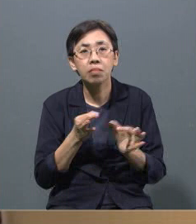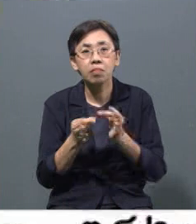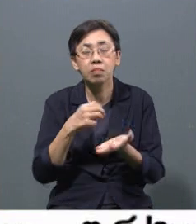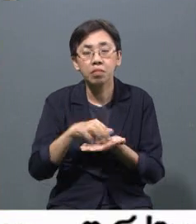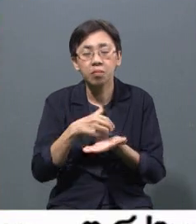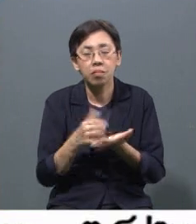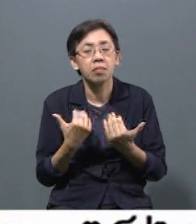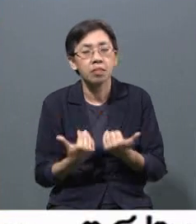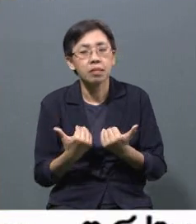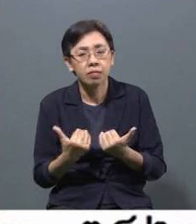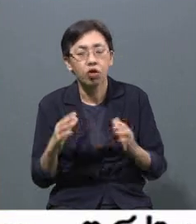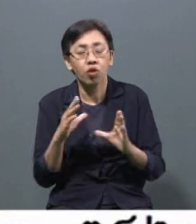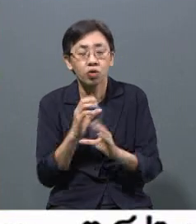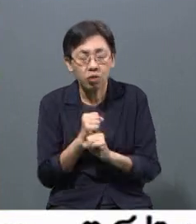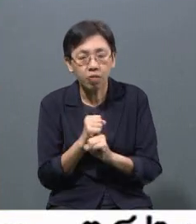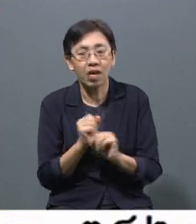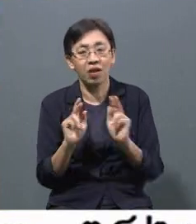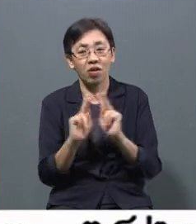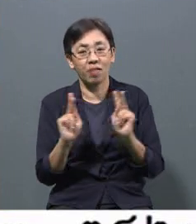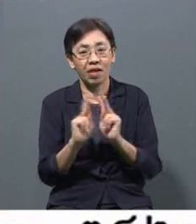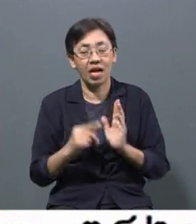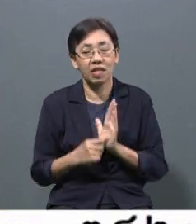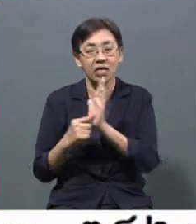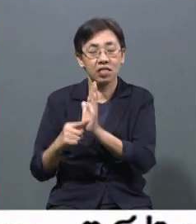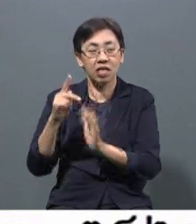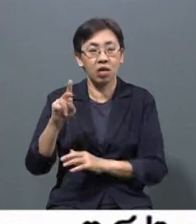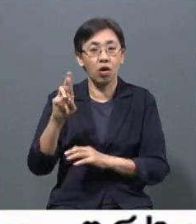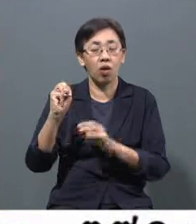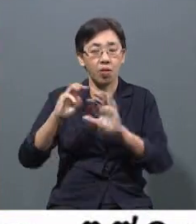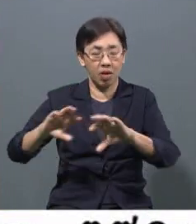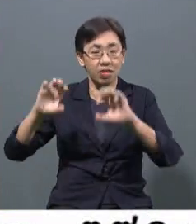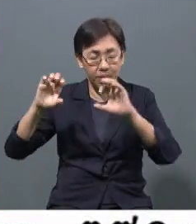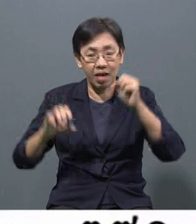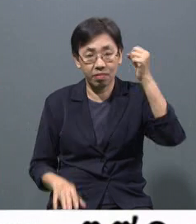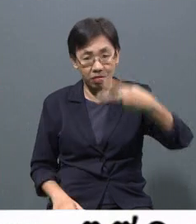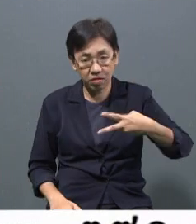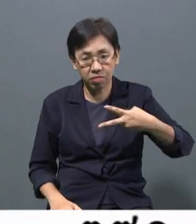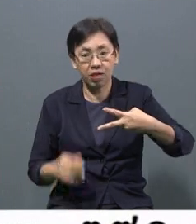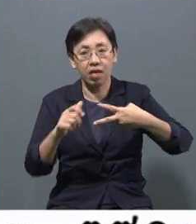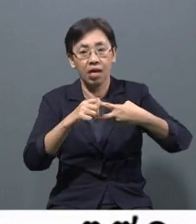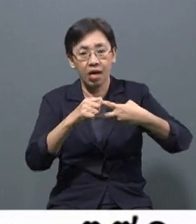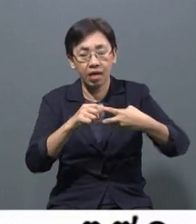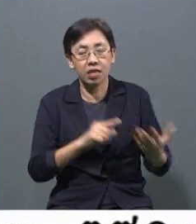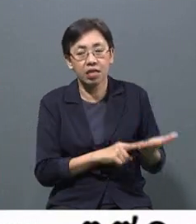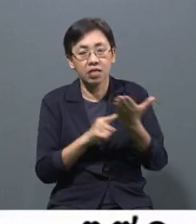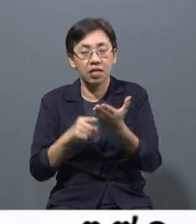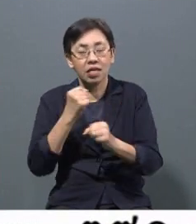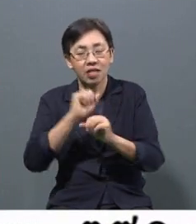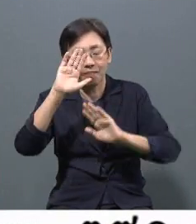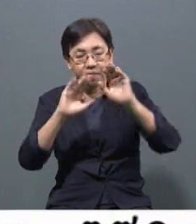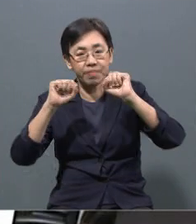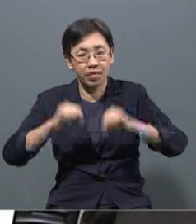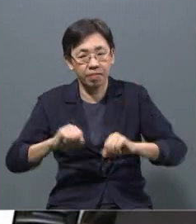ได้รายงานข้อสรุปของคณะกรรมการต่อที่ประชุมครม. 2 ส่วนส่วนแรกก็คือเสนอทำประชามติ3